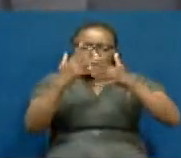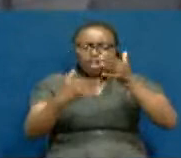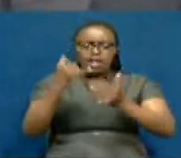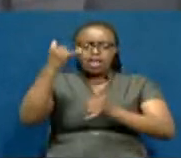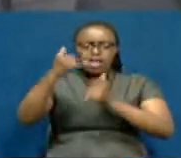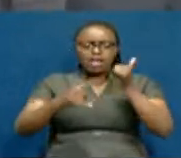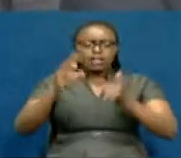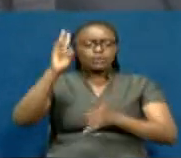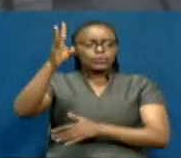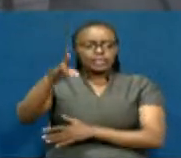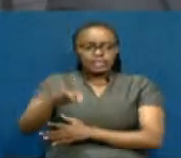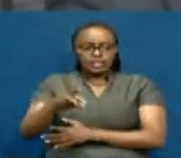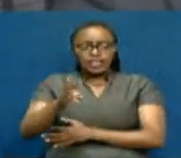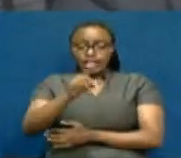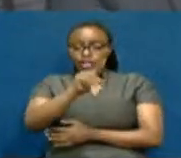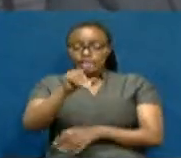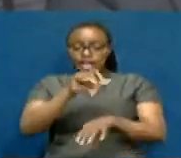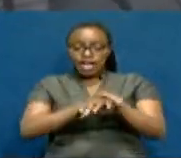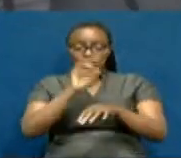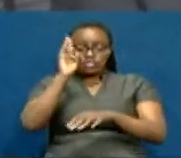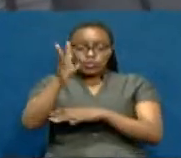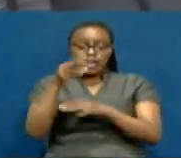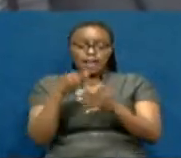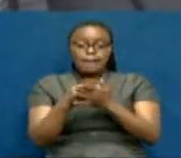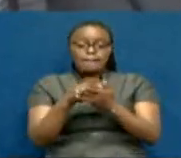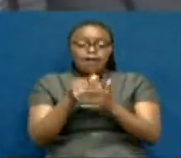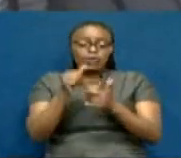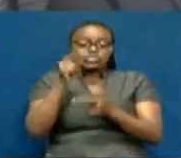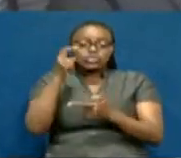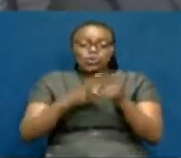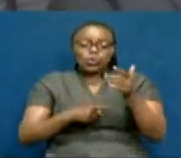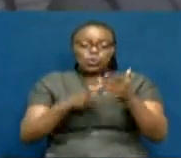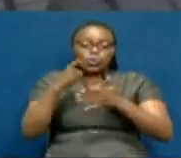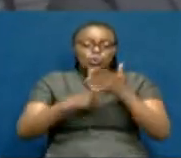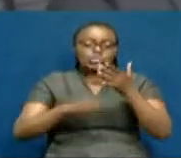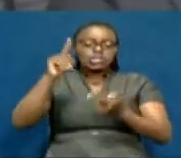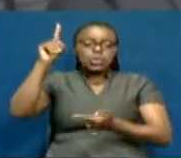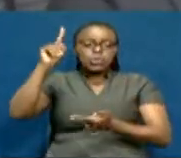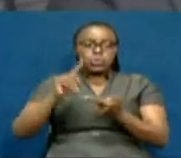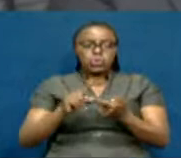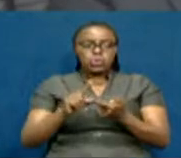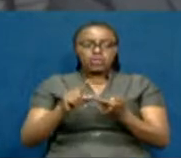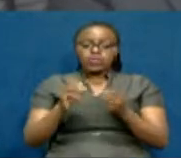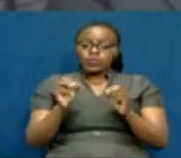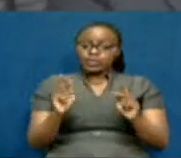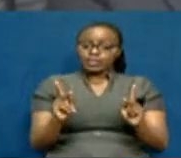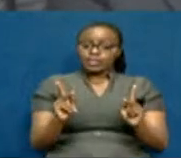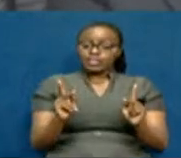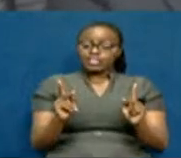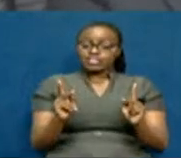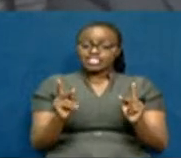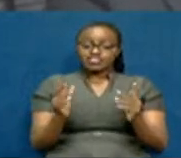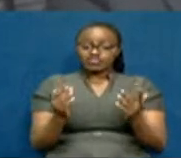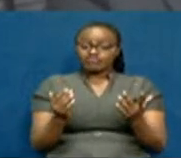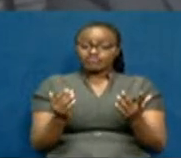itakwisha. Mtapata pesa ambayo bei yake iko chini. Sawa.